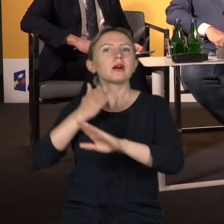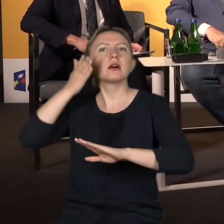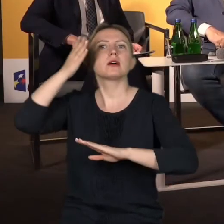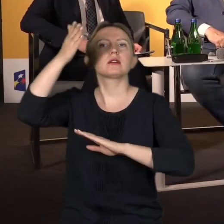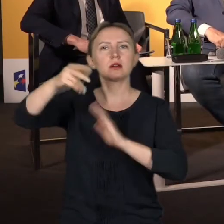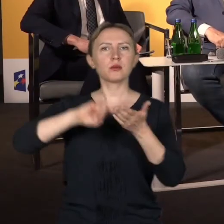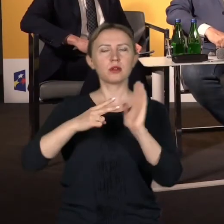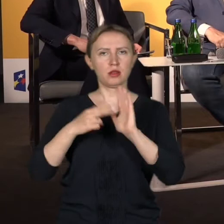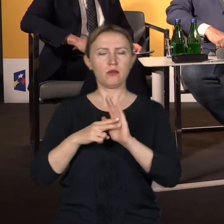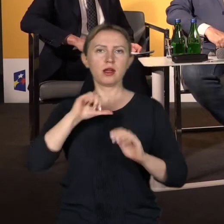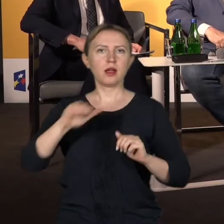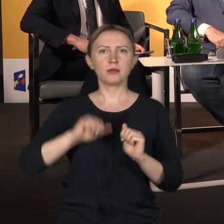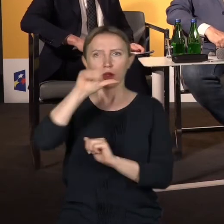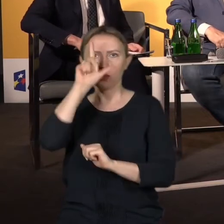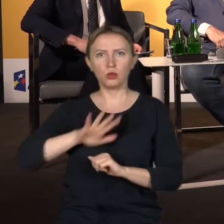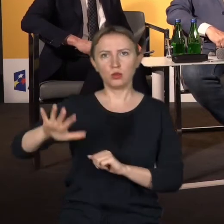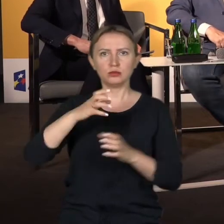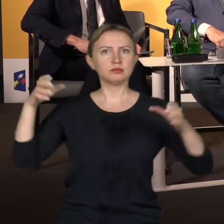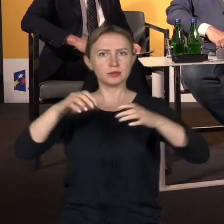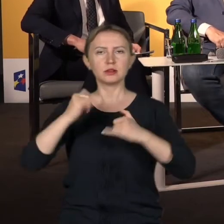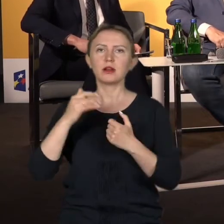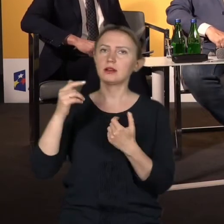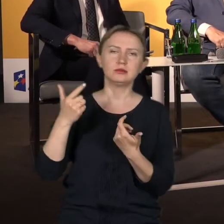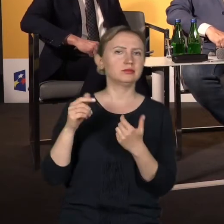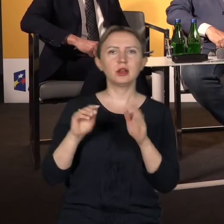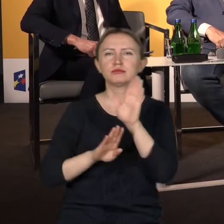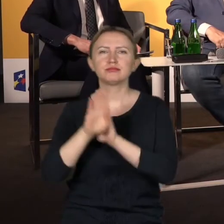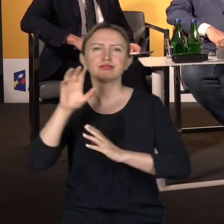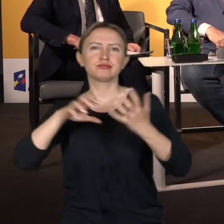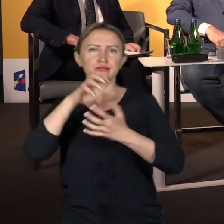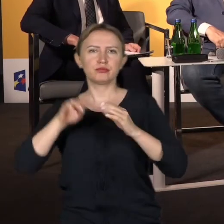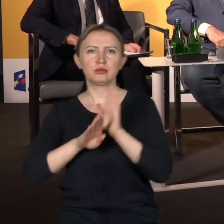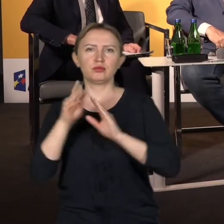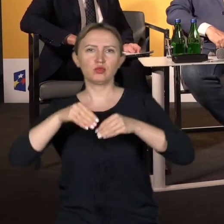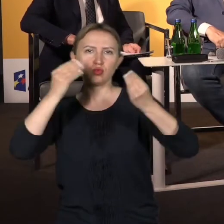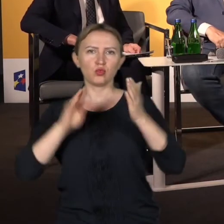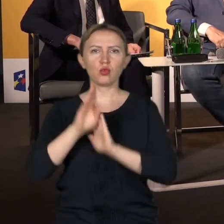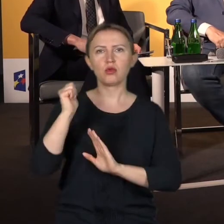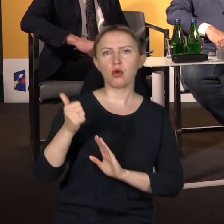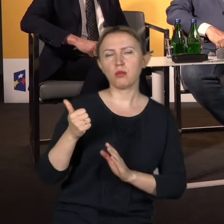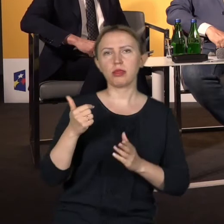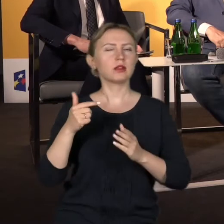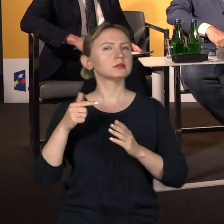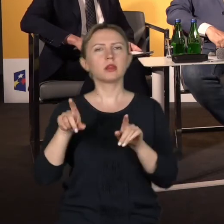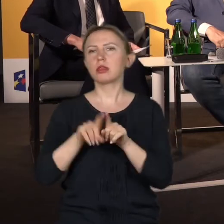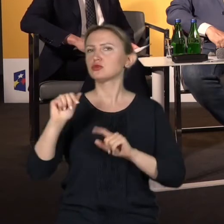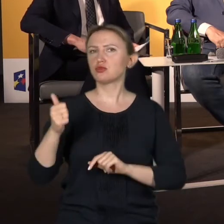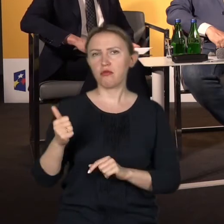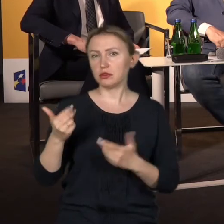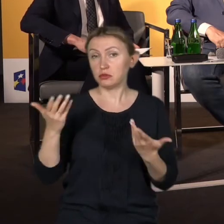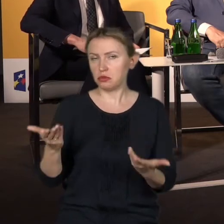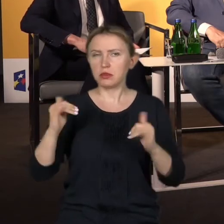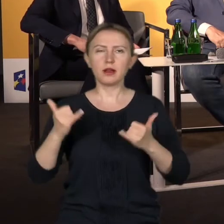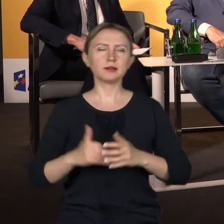kapitału ludzkiego, kształtowania i tych kompetencji cywilizacyjnych, i tych kompetencji obywatelskich, i tych kompetencji